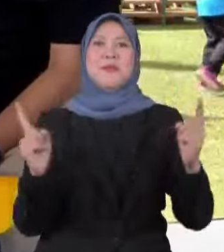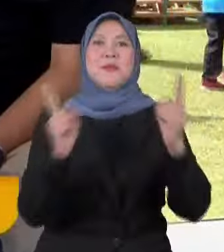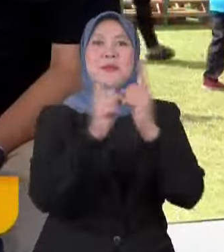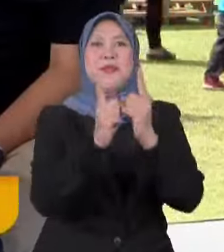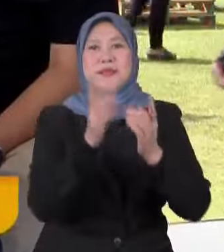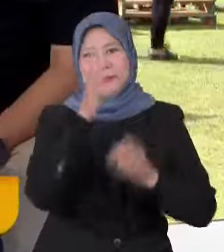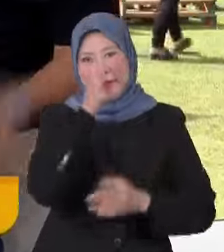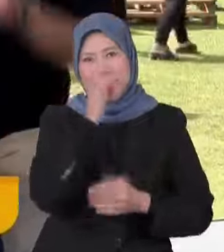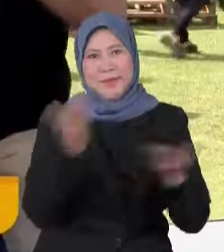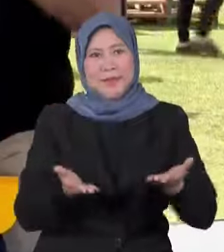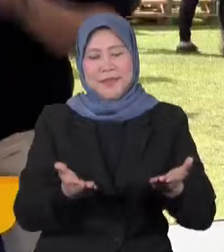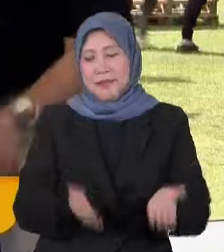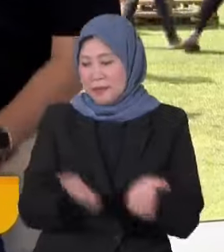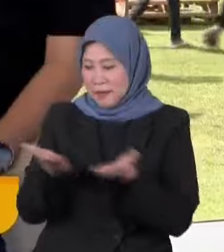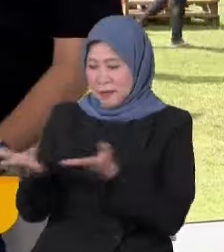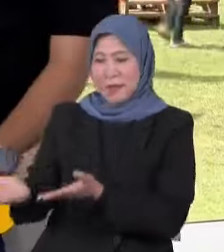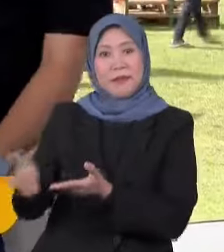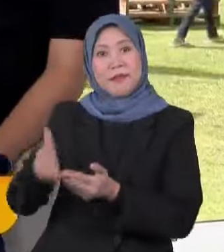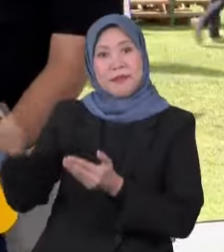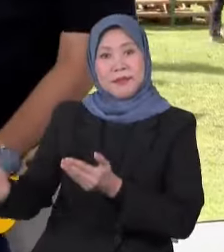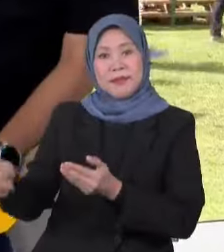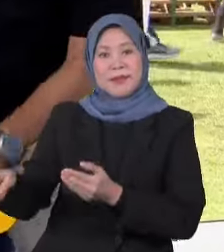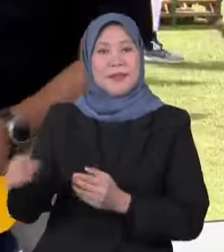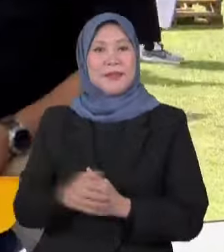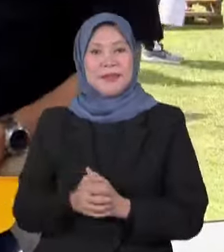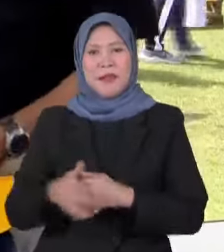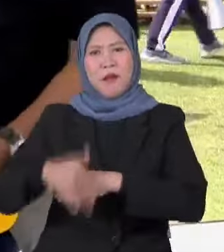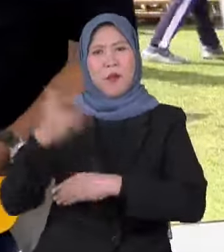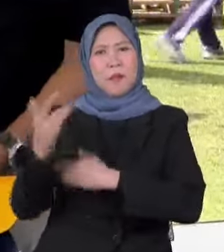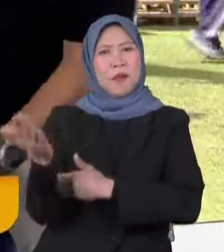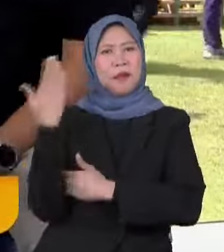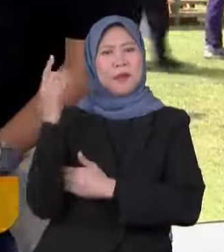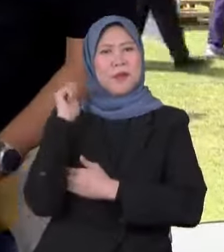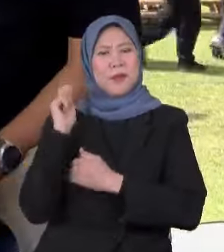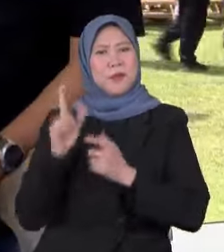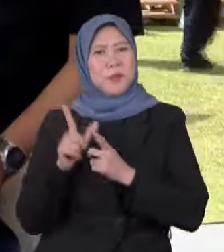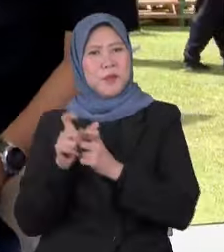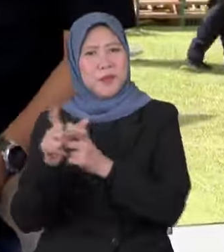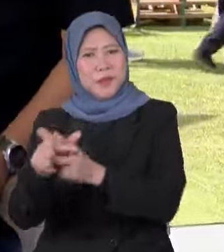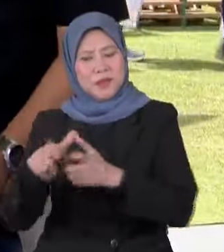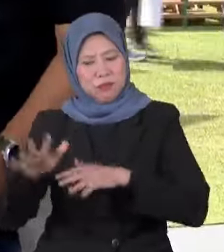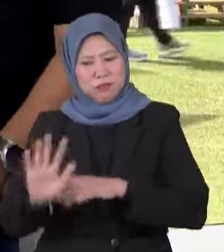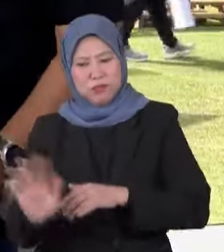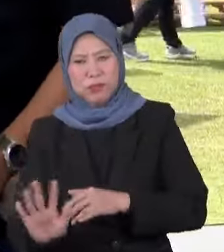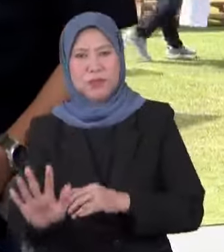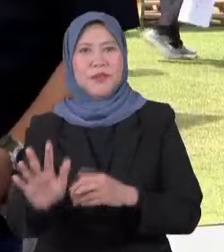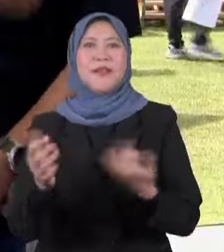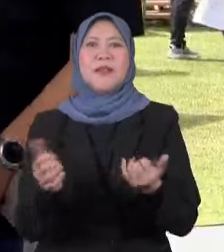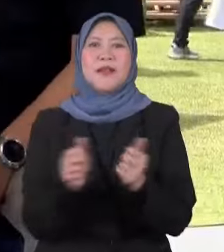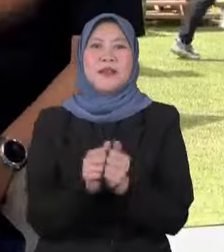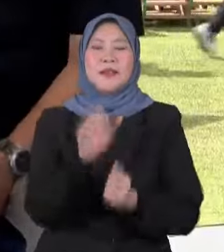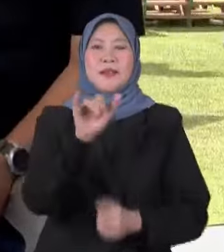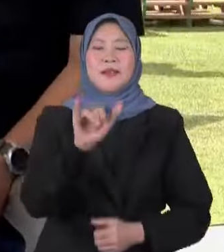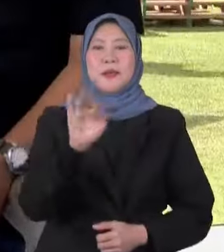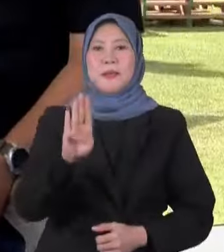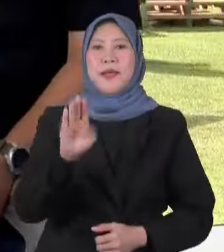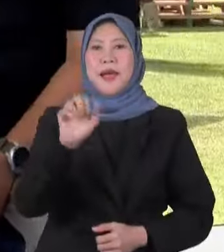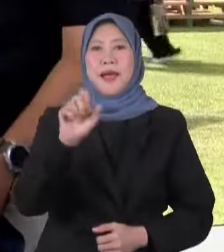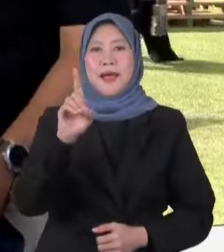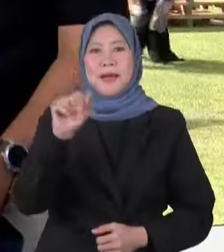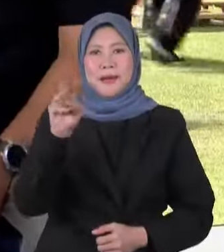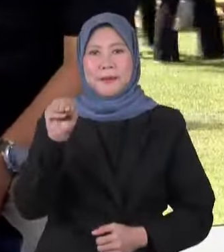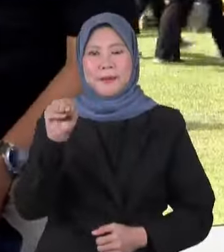kita. Dan di sebelahnya pula, inilah dia tadi yang berlari awal pagi tadi bersama dengan kita, iaitu Yang Berhormat Adam Adli, iaitu Timbalan